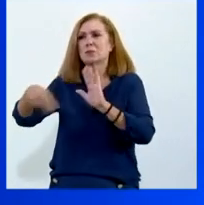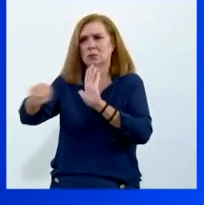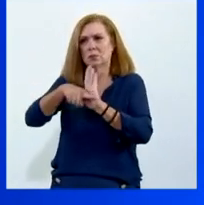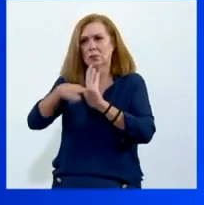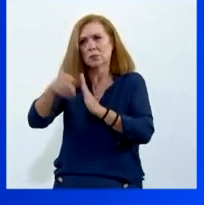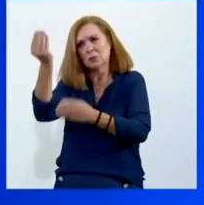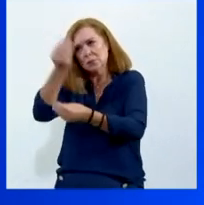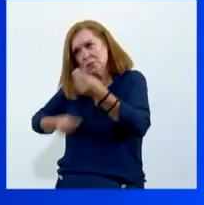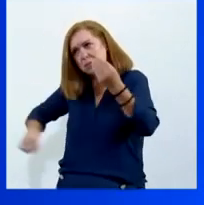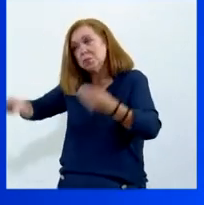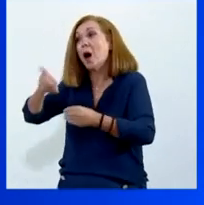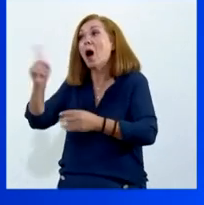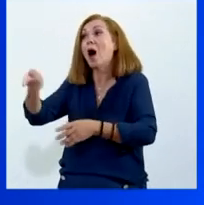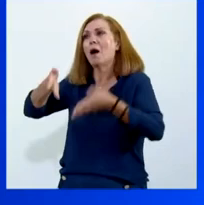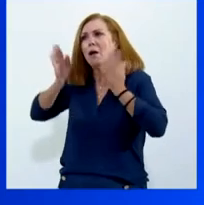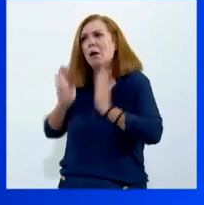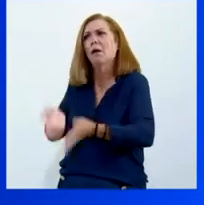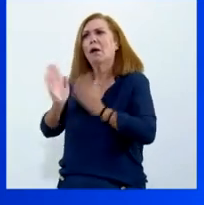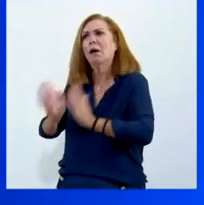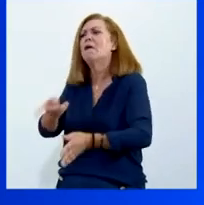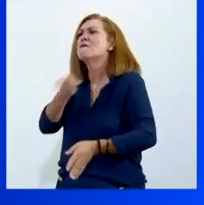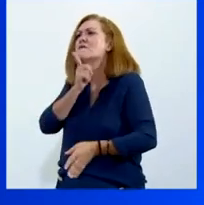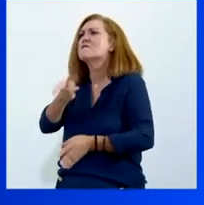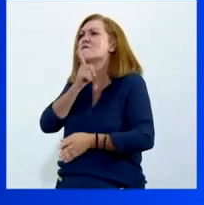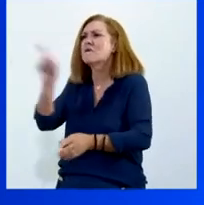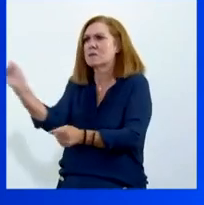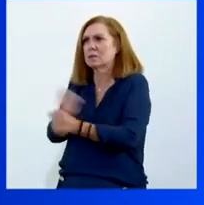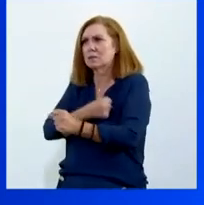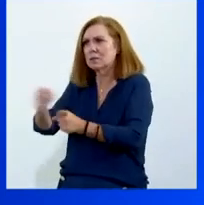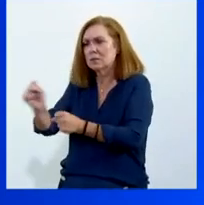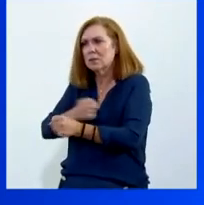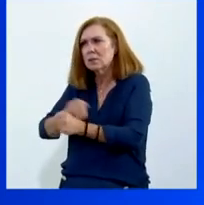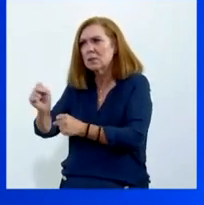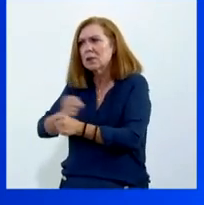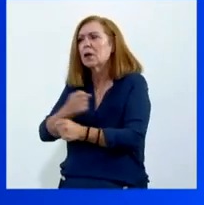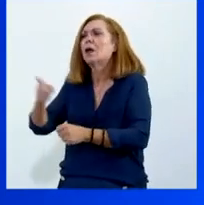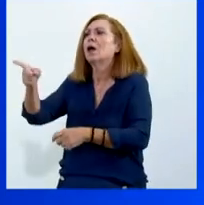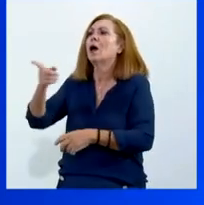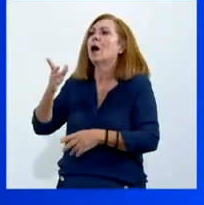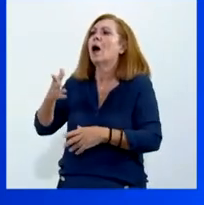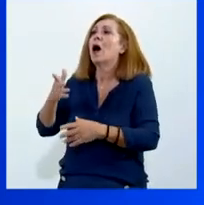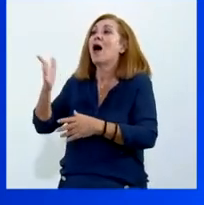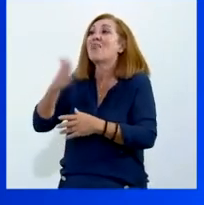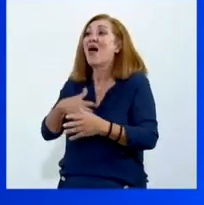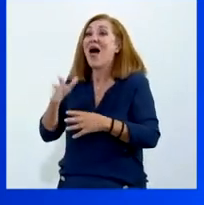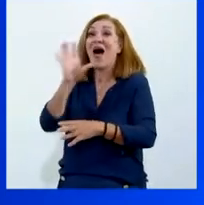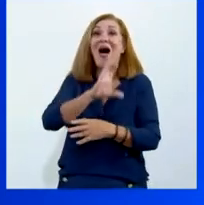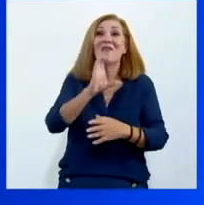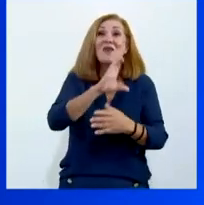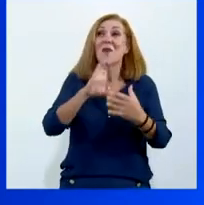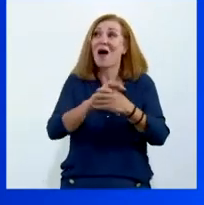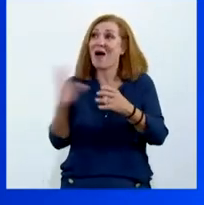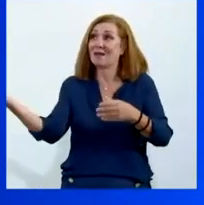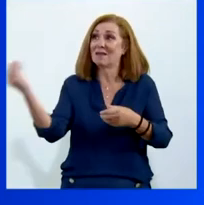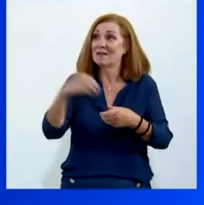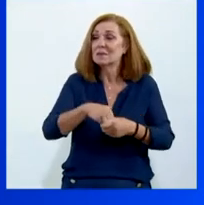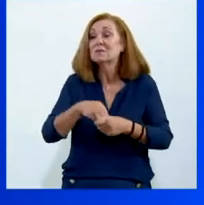η πολιτική στην προσπάθεια της Αλβανίας να προσεγγίσει την ευρωπαϊκή